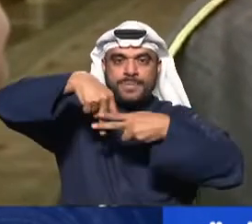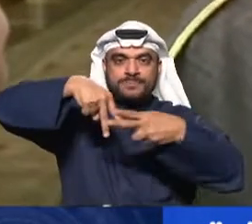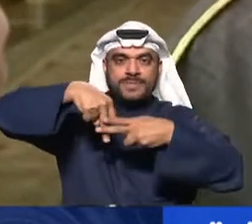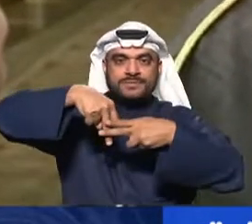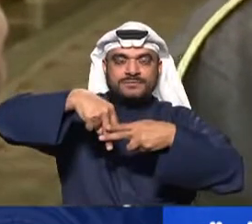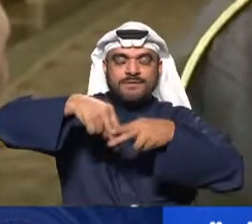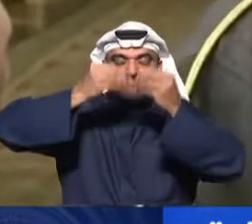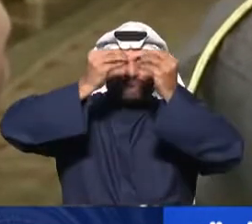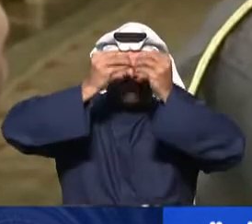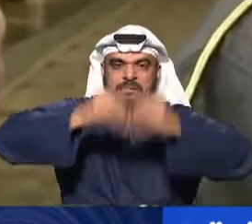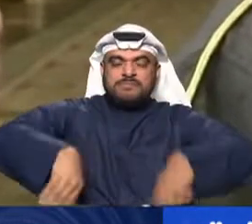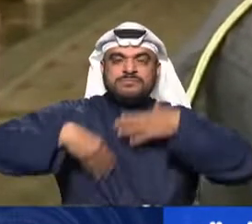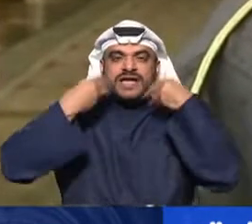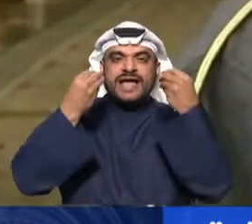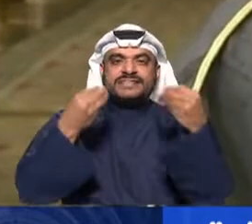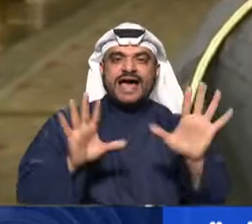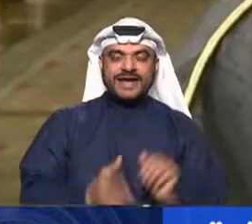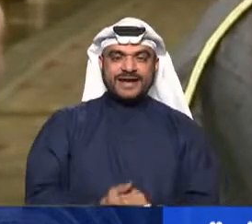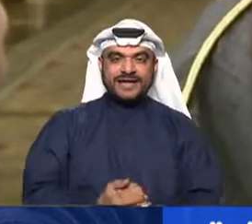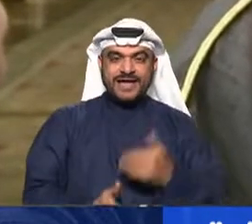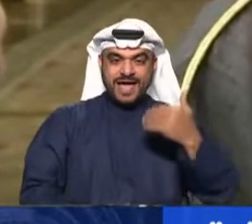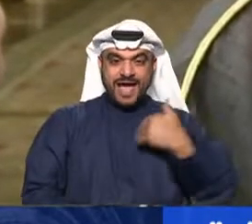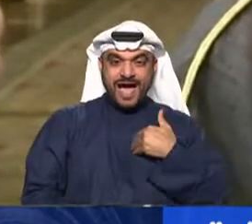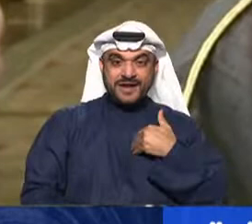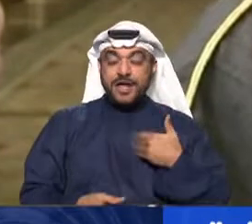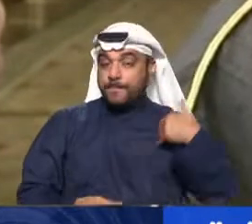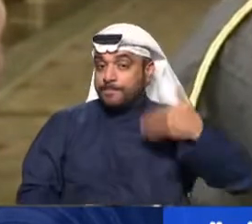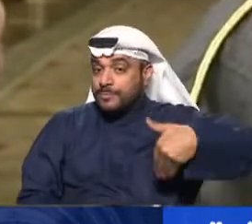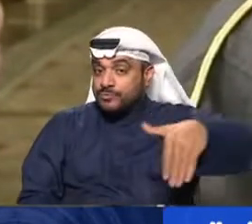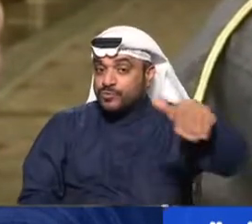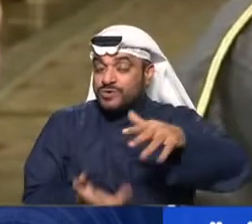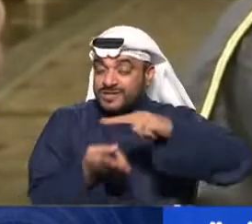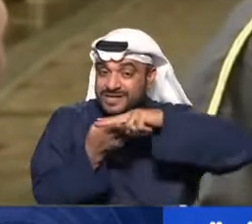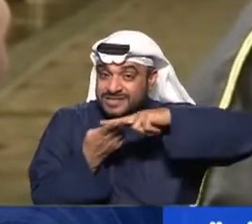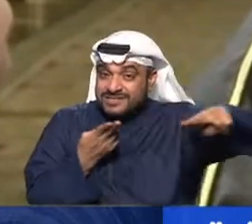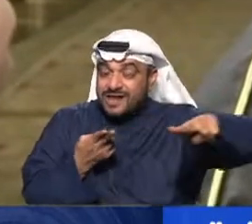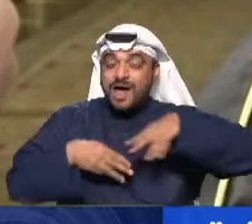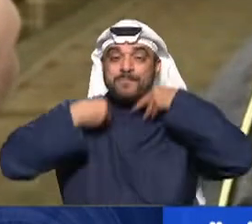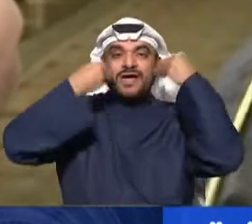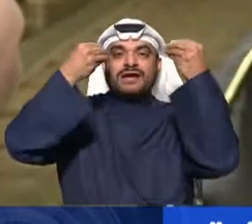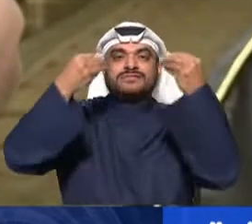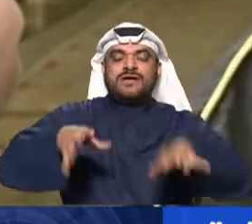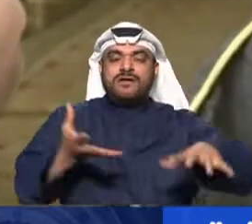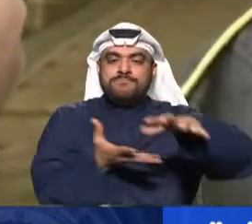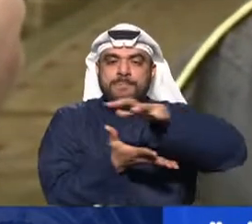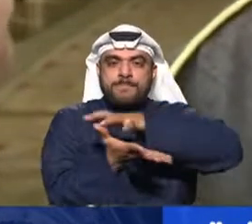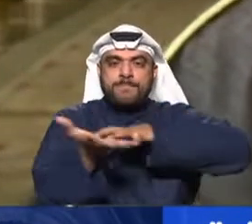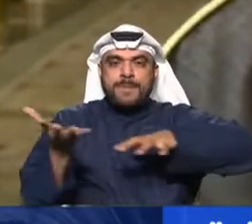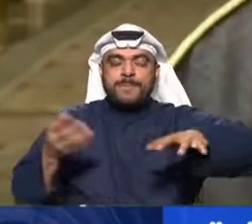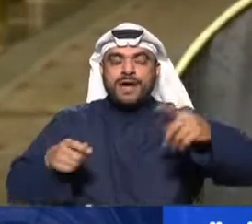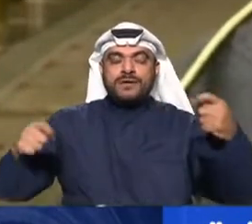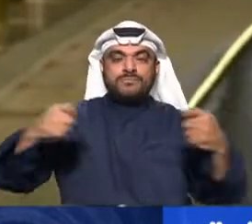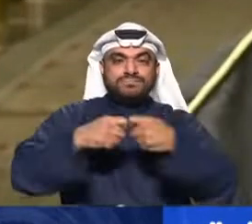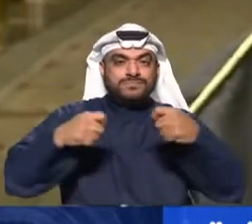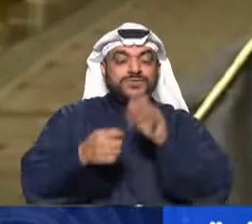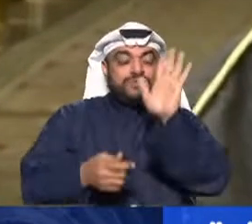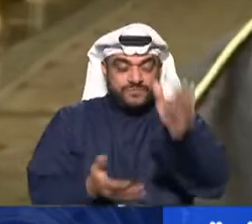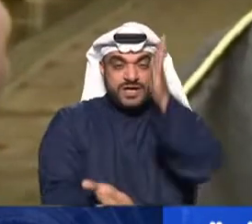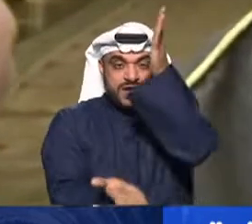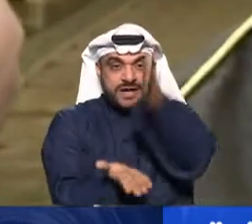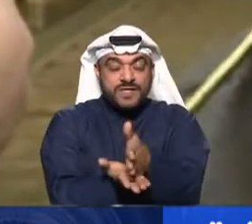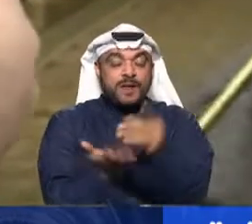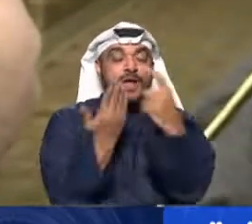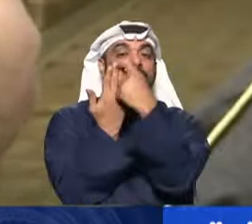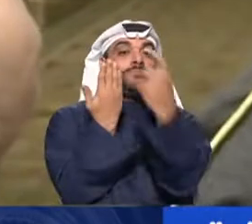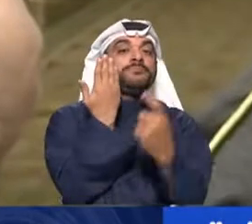المفاوضات، وعوضا عن ذلك فإنها ستقلل من احتمالية السلام وتهدد بتقويض مبدأ أساسي للنظام القانوني الدولي